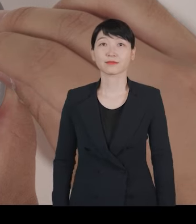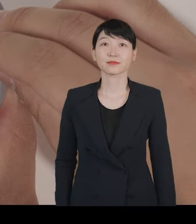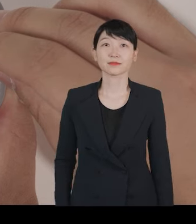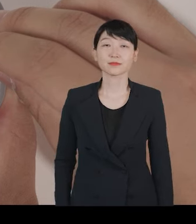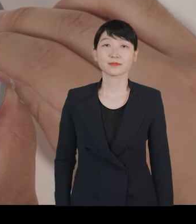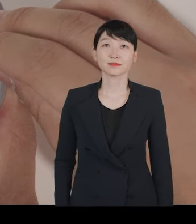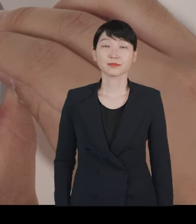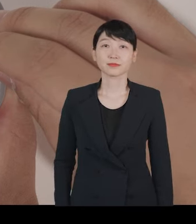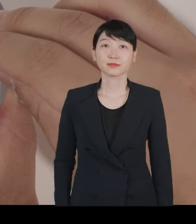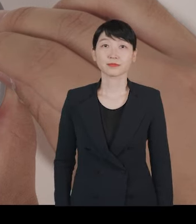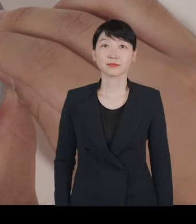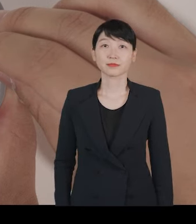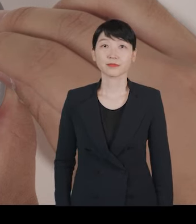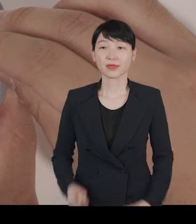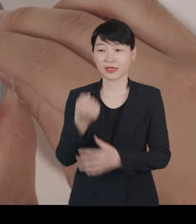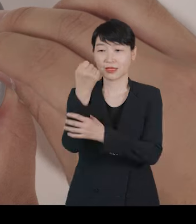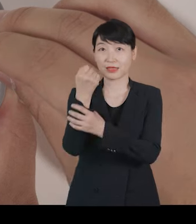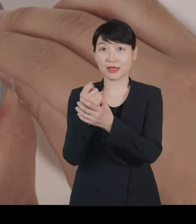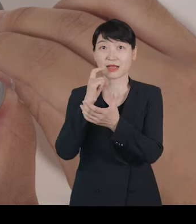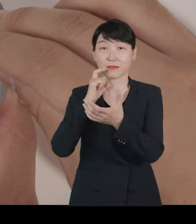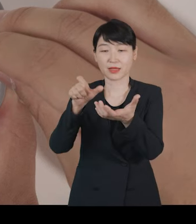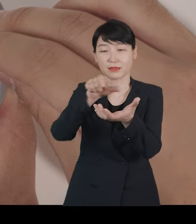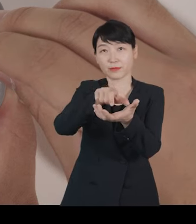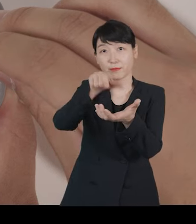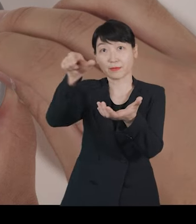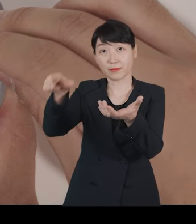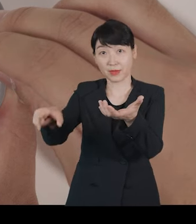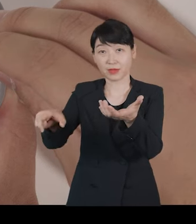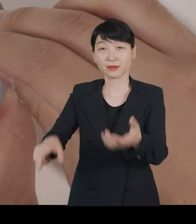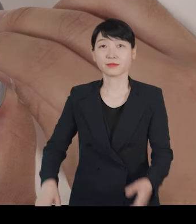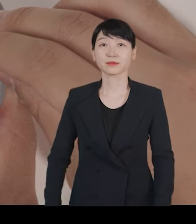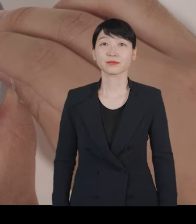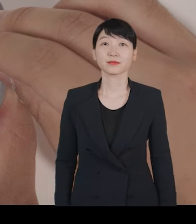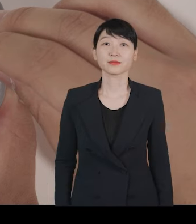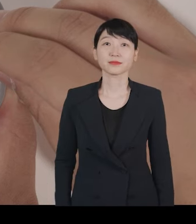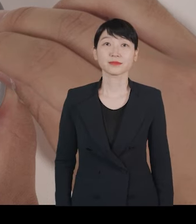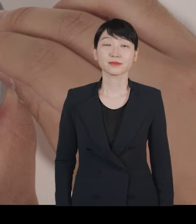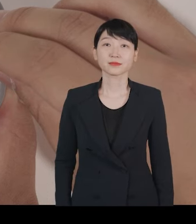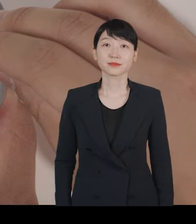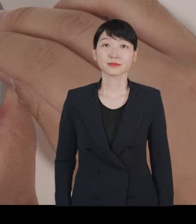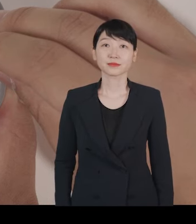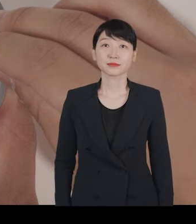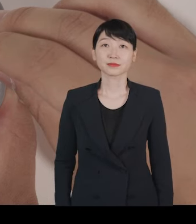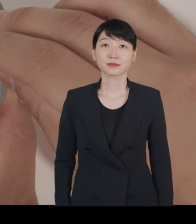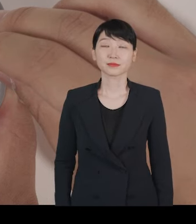덮개를 엽니다. 기존의 배터리를 제거합니다.